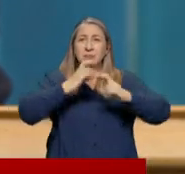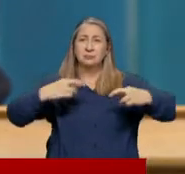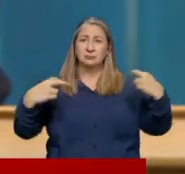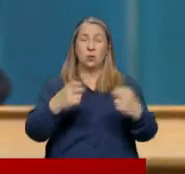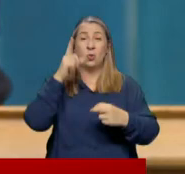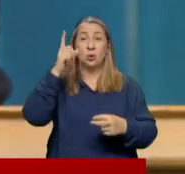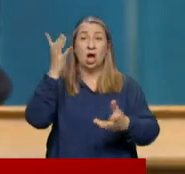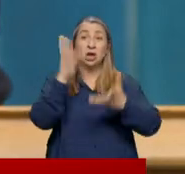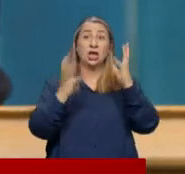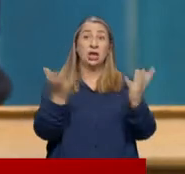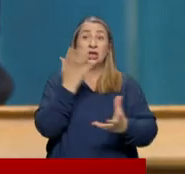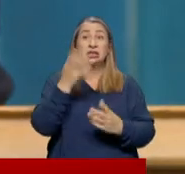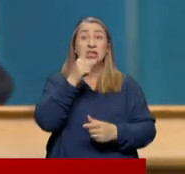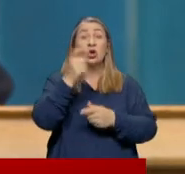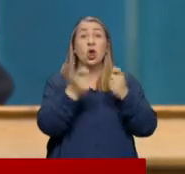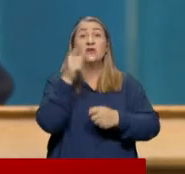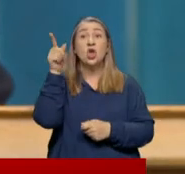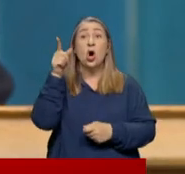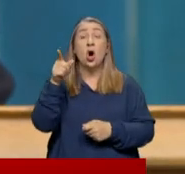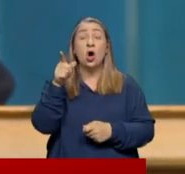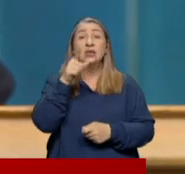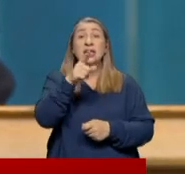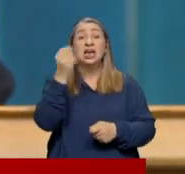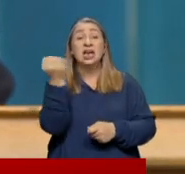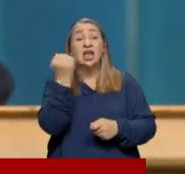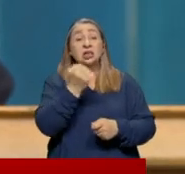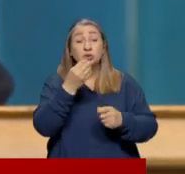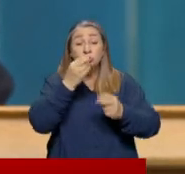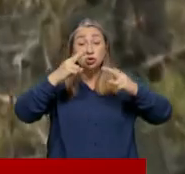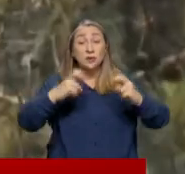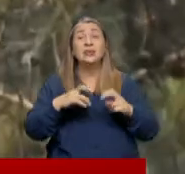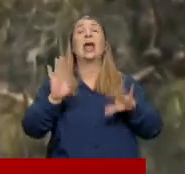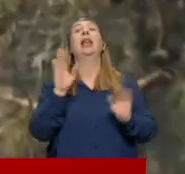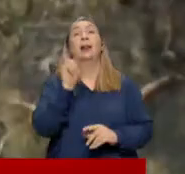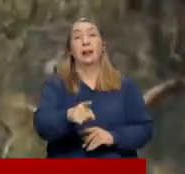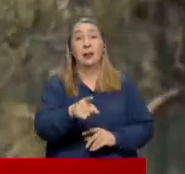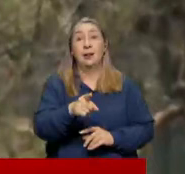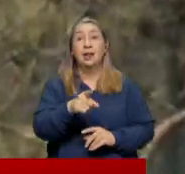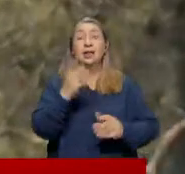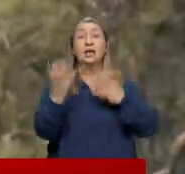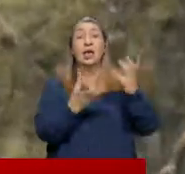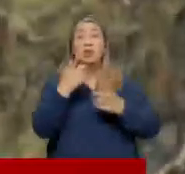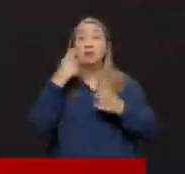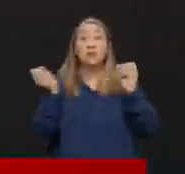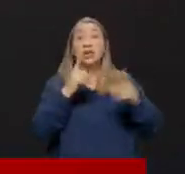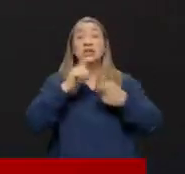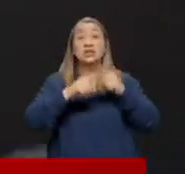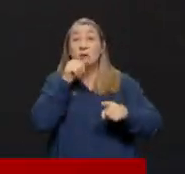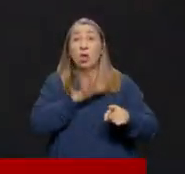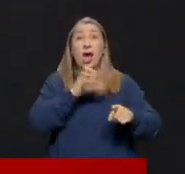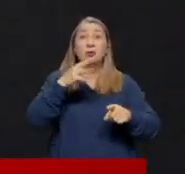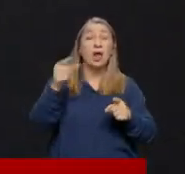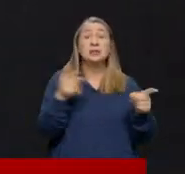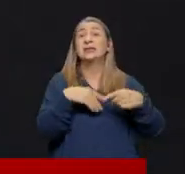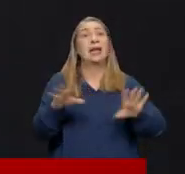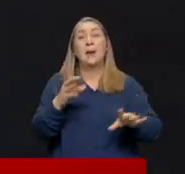oturdular orada ağaçlar yanarken Senin görevin O senin görevin katilin sofrasına oturmak değil yangın düellosu sadece Erdoğan Kılıçdaroğlu